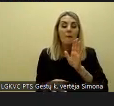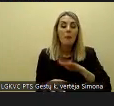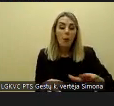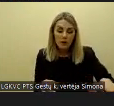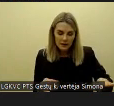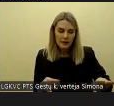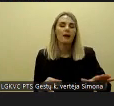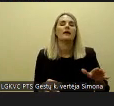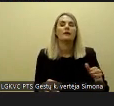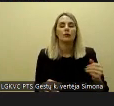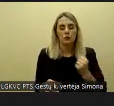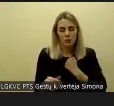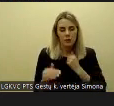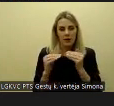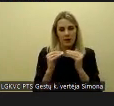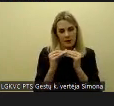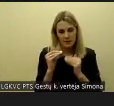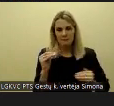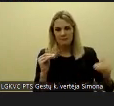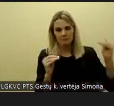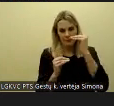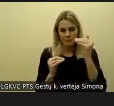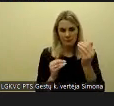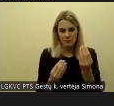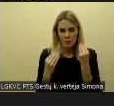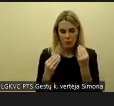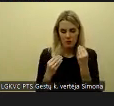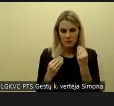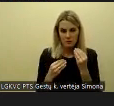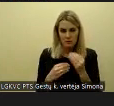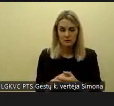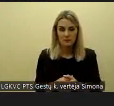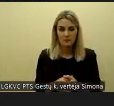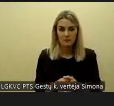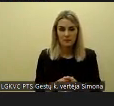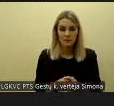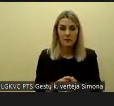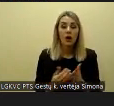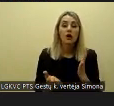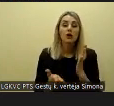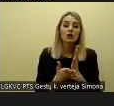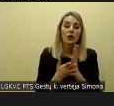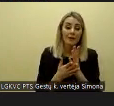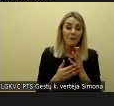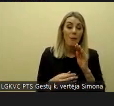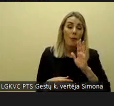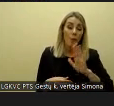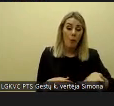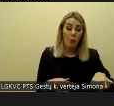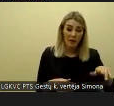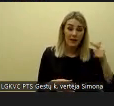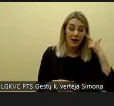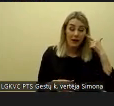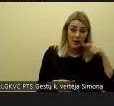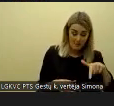žymiai aukštesnėme lygmenyje. Ir kartais būna taip, kad gabesni mokiniai,